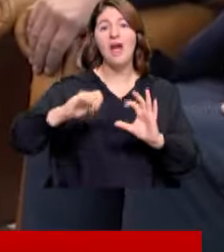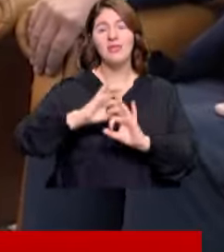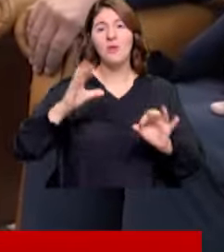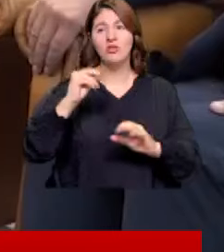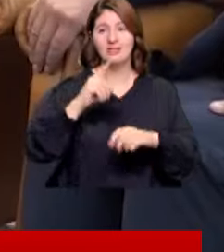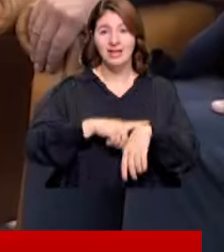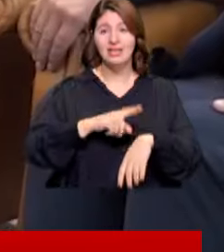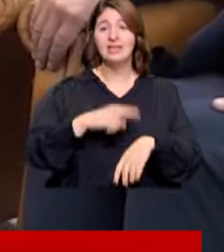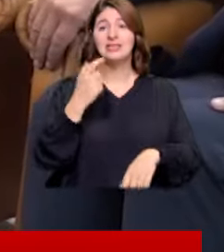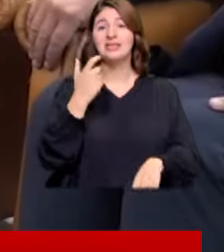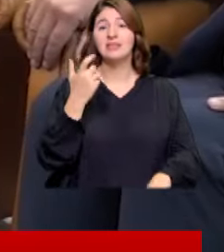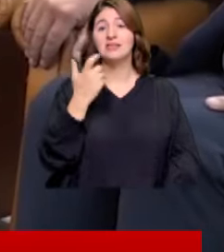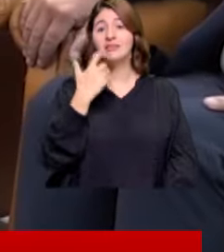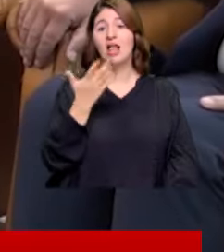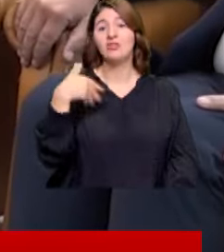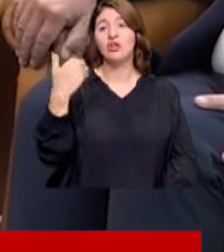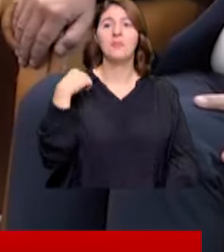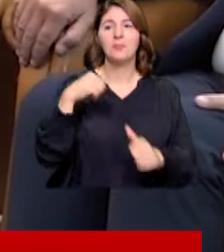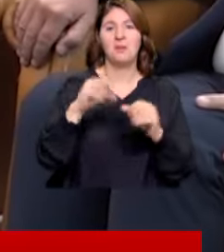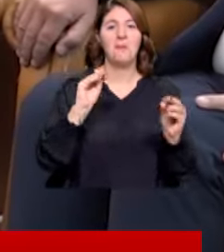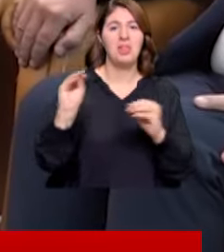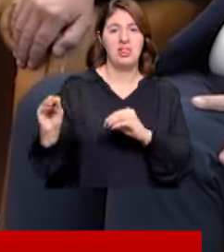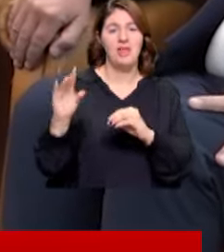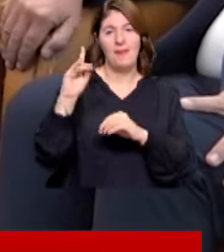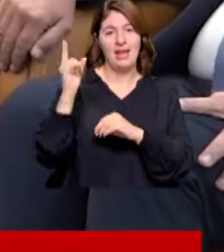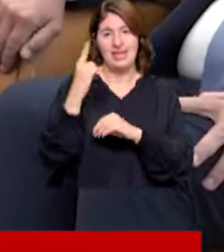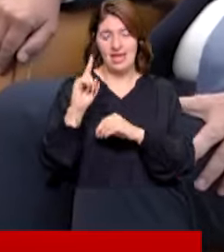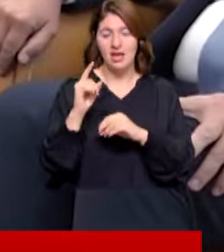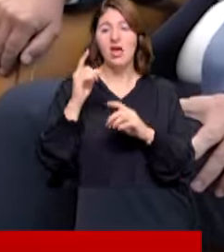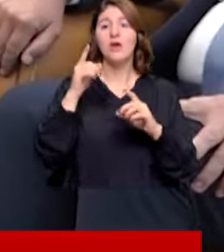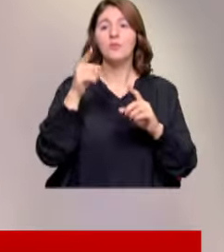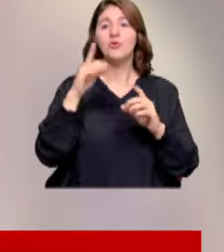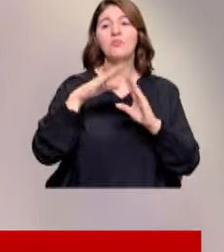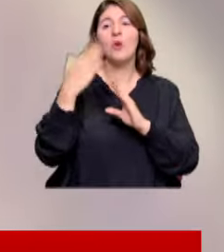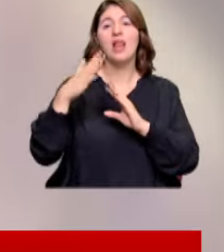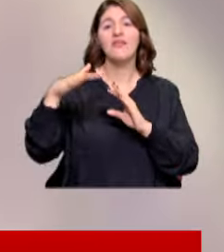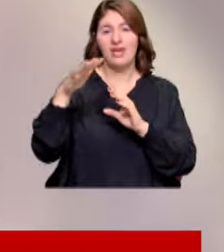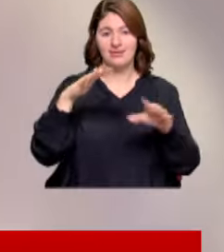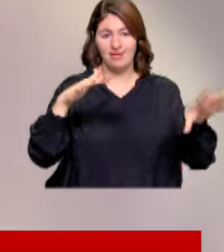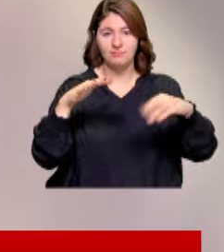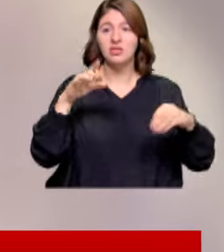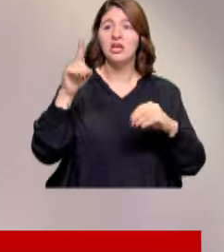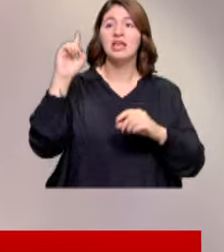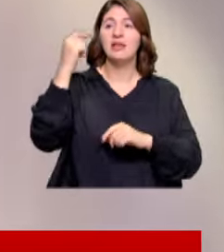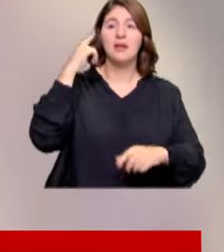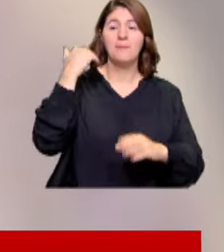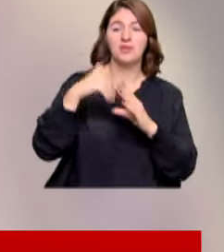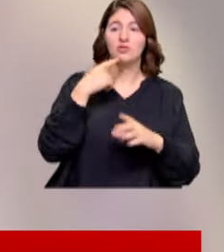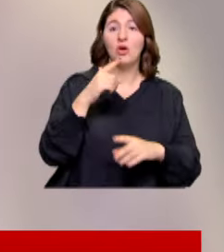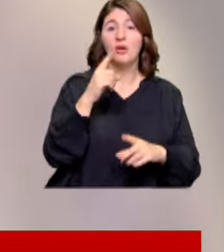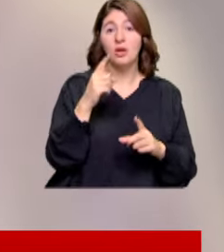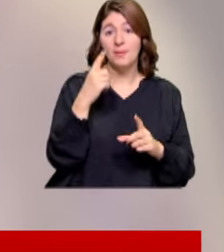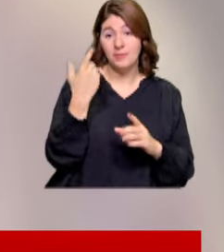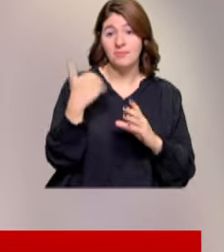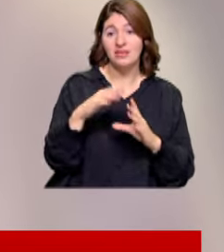saati yıllar sonra tekrar odasına koydu MHP lideri. Muhalefet iktidara mesaj diyor. Yine açık bir mesaj veriyor.